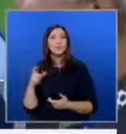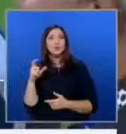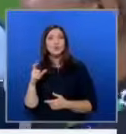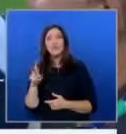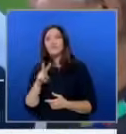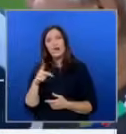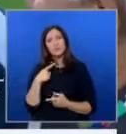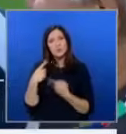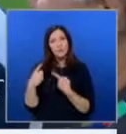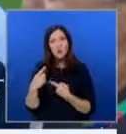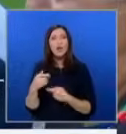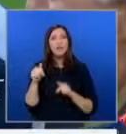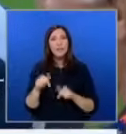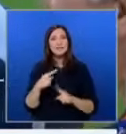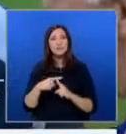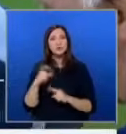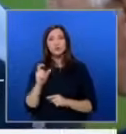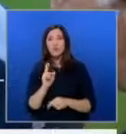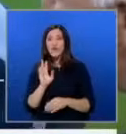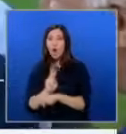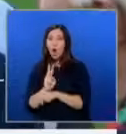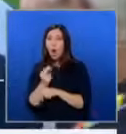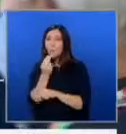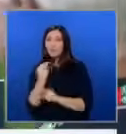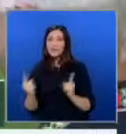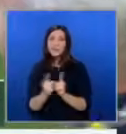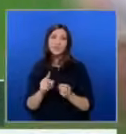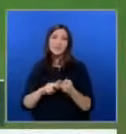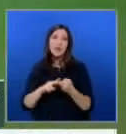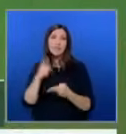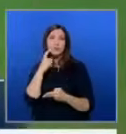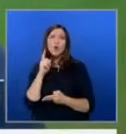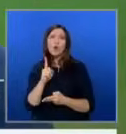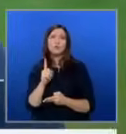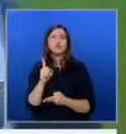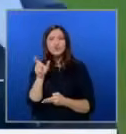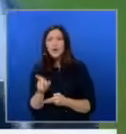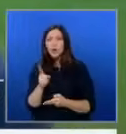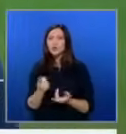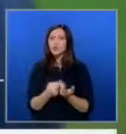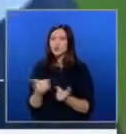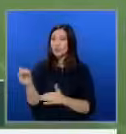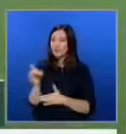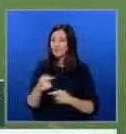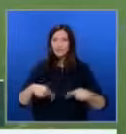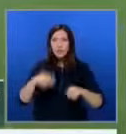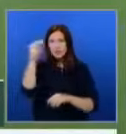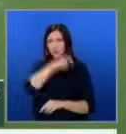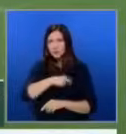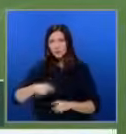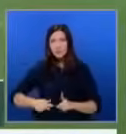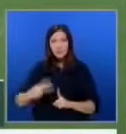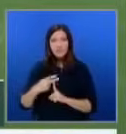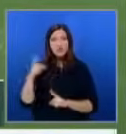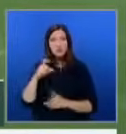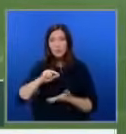днес пък Христо Стоичков обядва и се срещна с Валери Божинов, човек, който често е в студията на българската национална телевизия. Стоичков